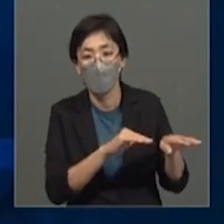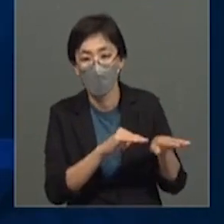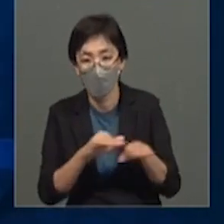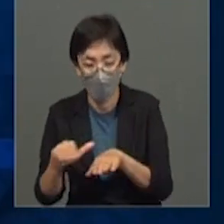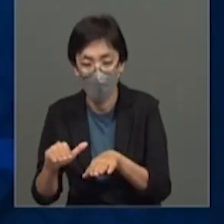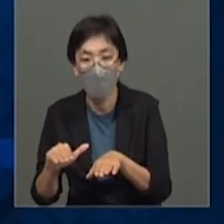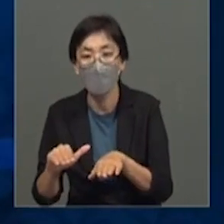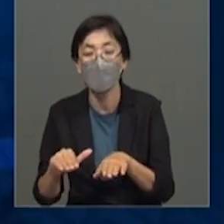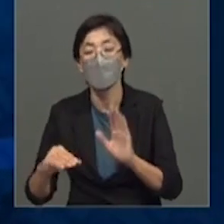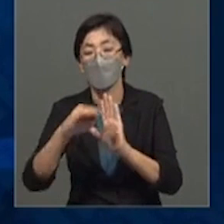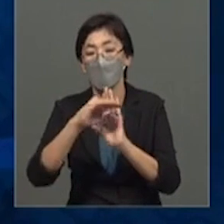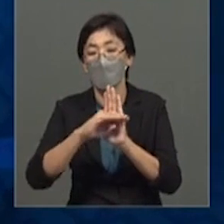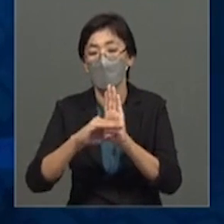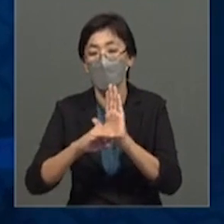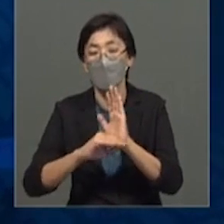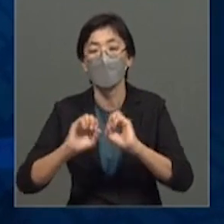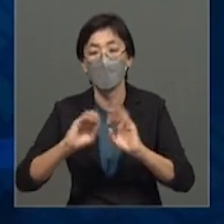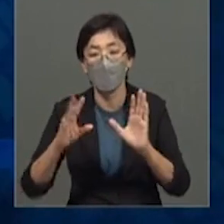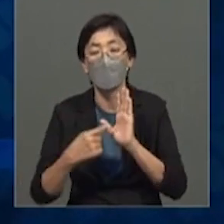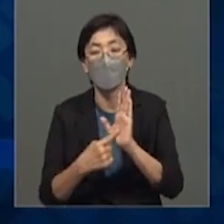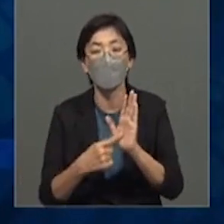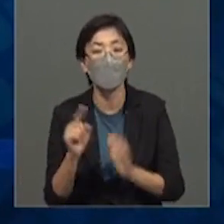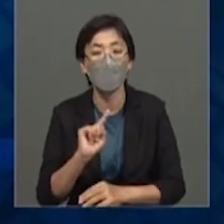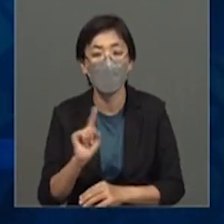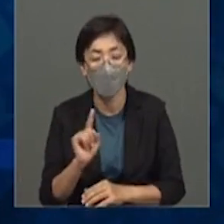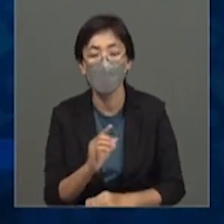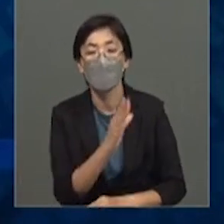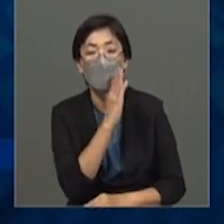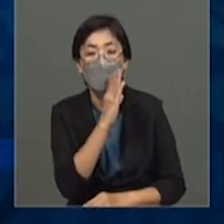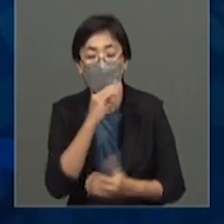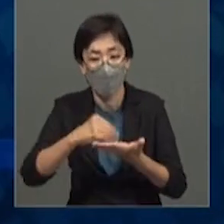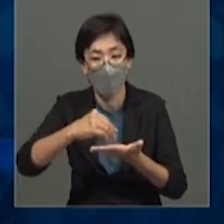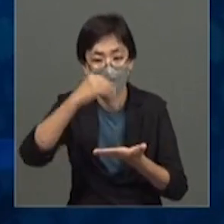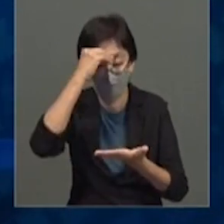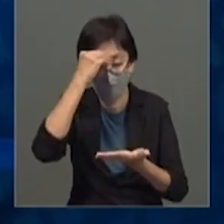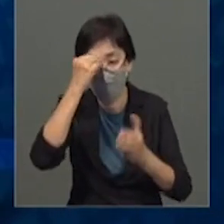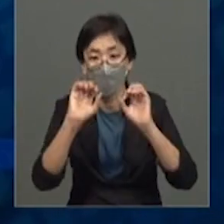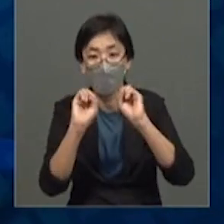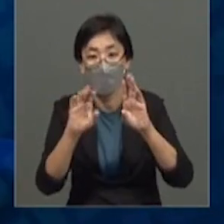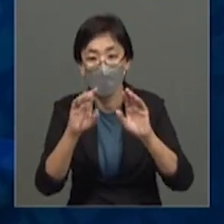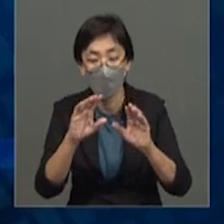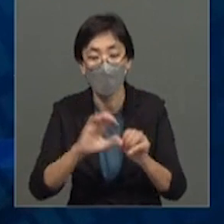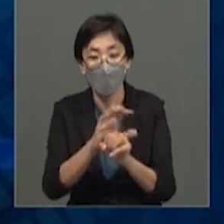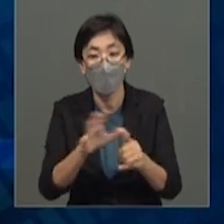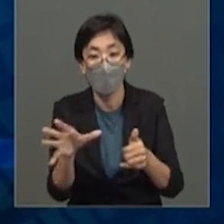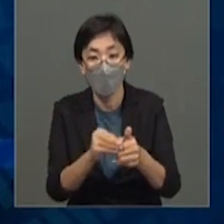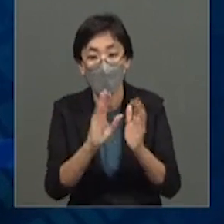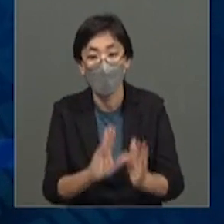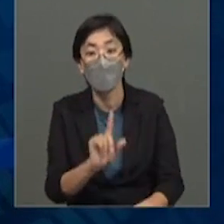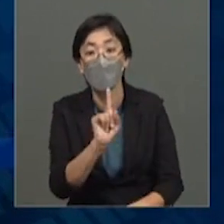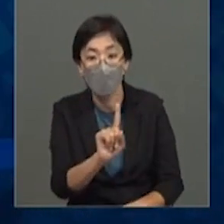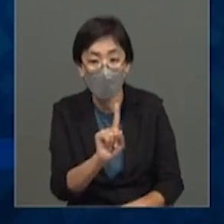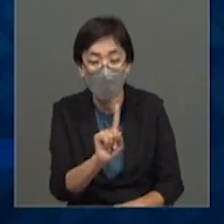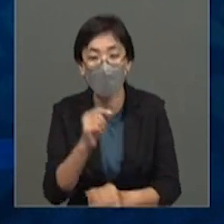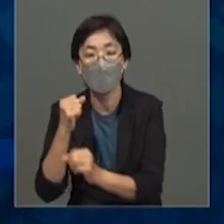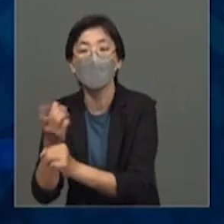ตุซึ่งได้มีรายละเอียดชัดเจนนะคะยกตัวอย่างเช่นถ้าพบนักเรียนหรือครูในโรงเรียนติดเชื้อ1คนเนี่ยเราจะต้